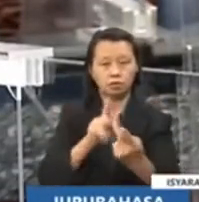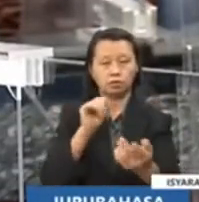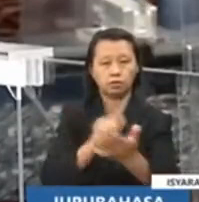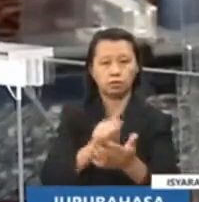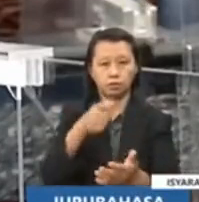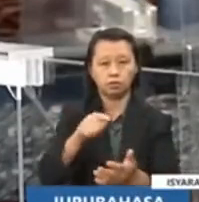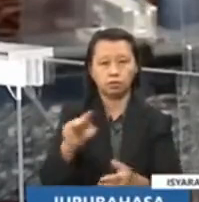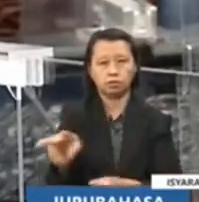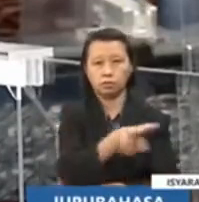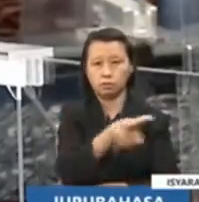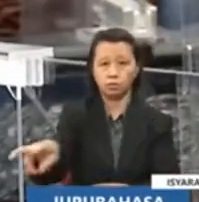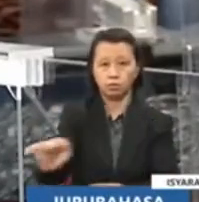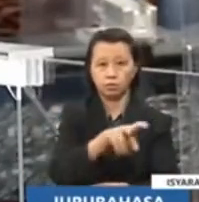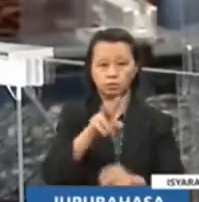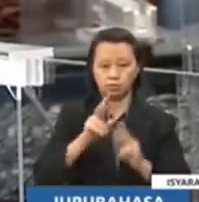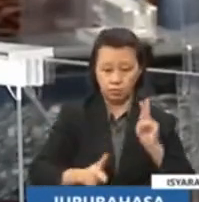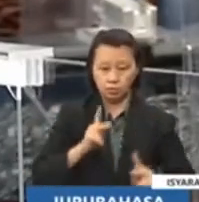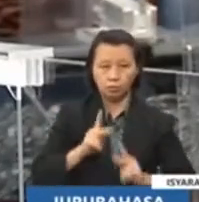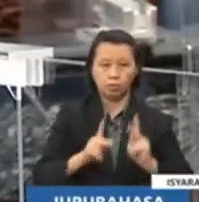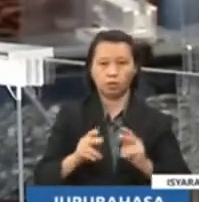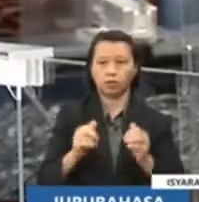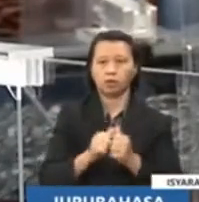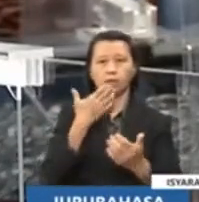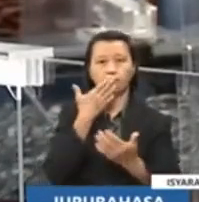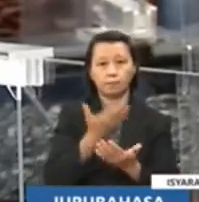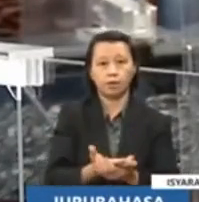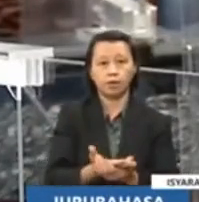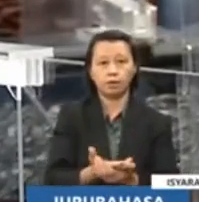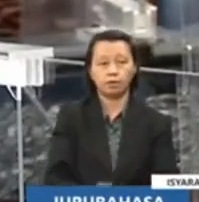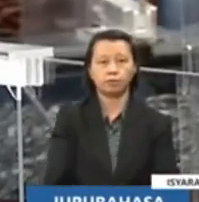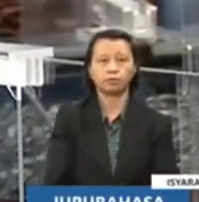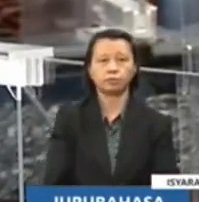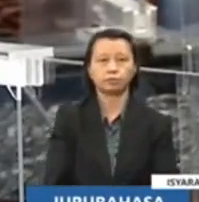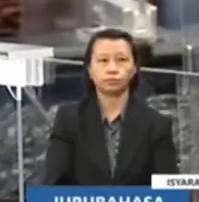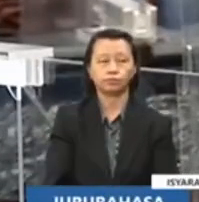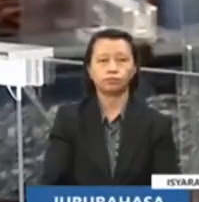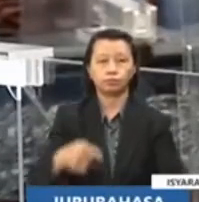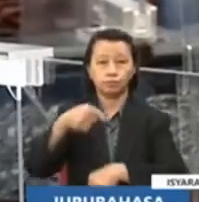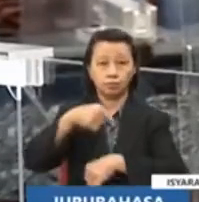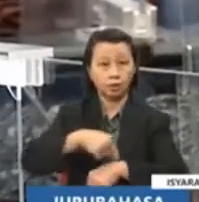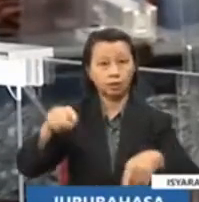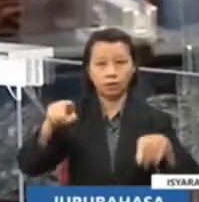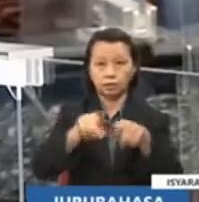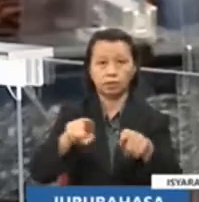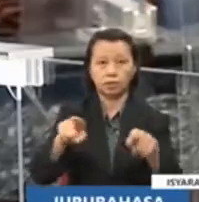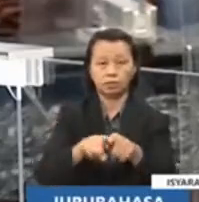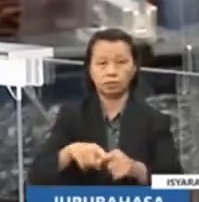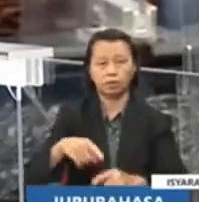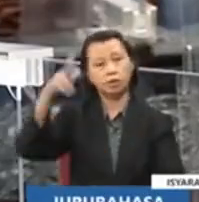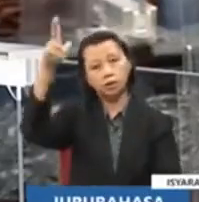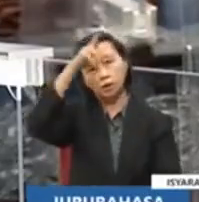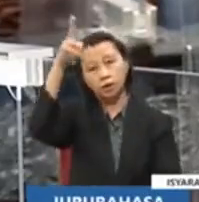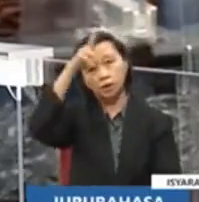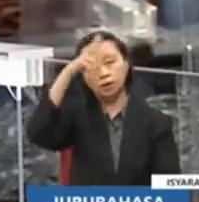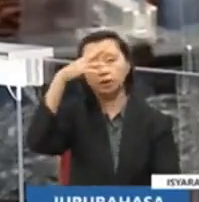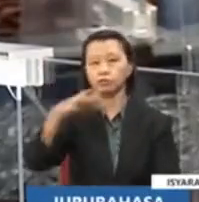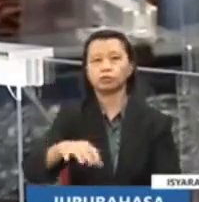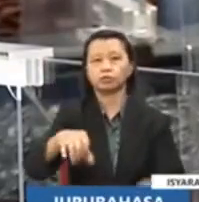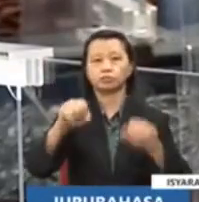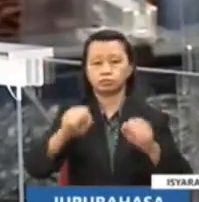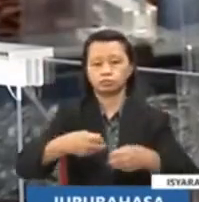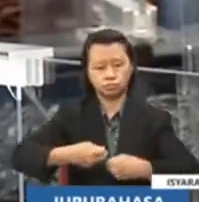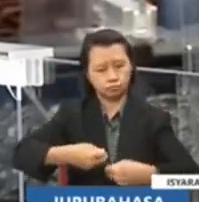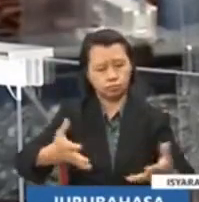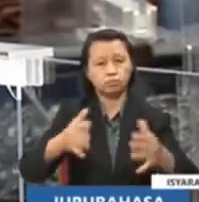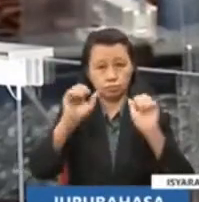keperluan pengangkutan pelanggan dengan baik. Pada masa yang sama, kerajaan juga telah